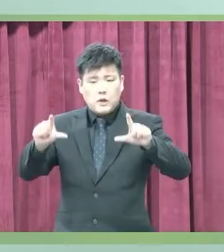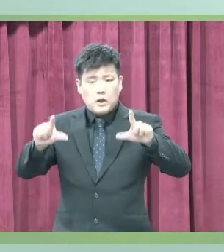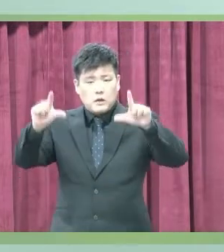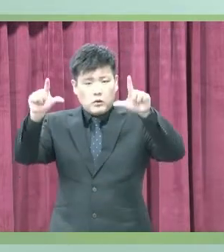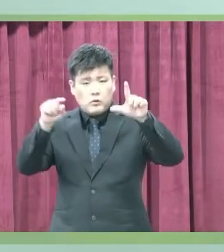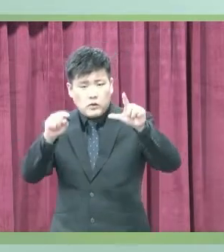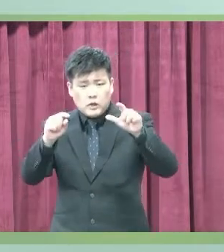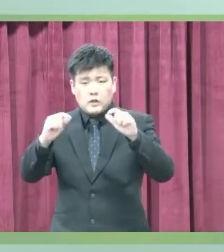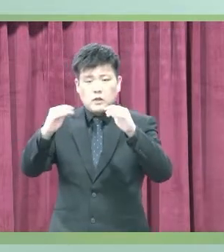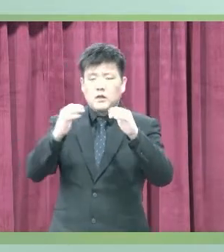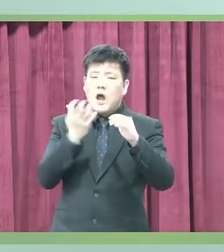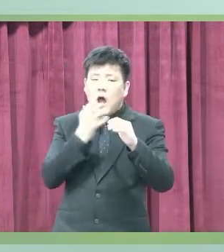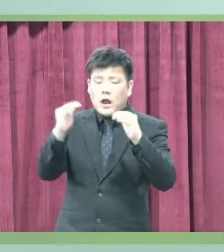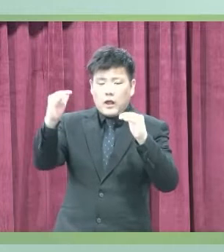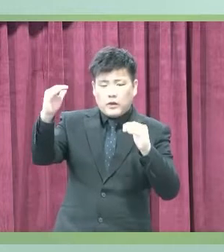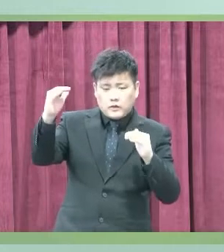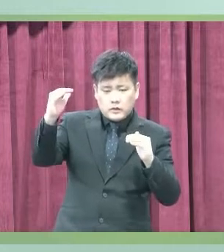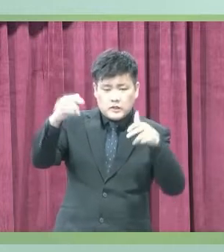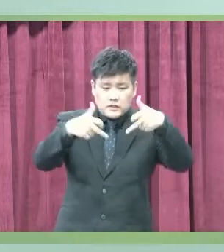더 상승했음을 보이고 있습니다.